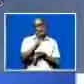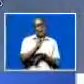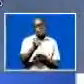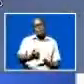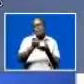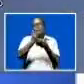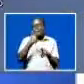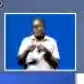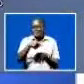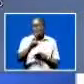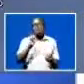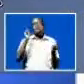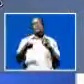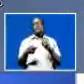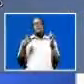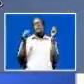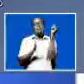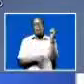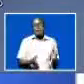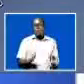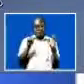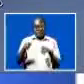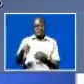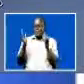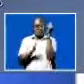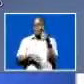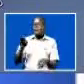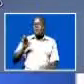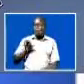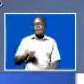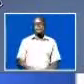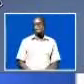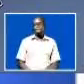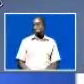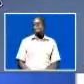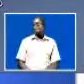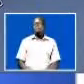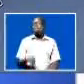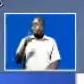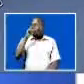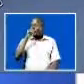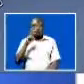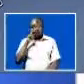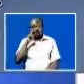taarifa kusomee. Mwanamke sumu huyo. Mwanamke sumu yatoka wapi? Wivu.